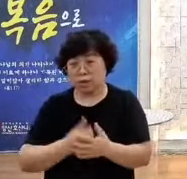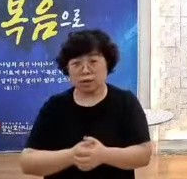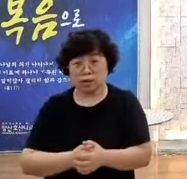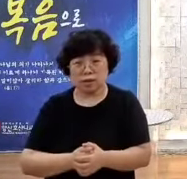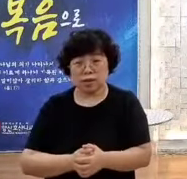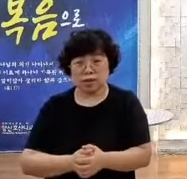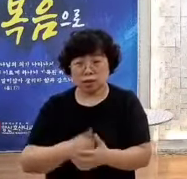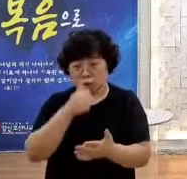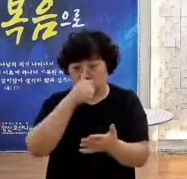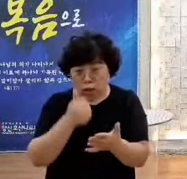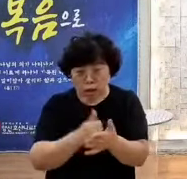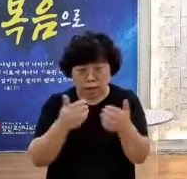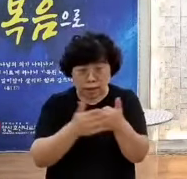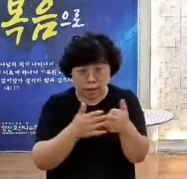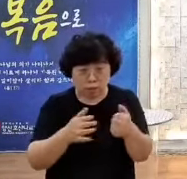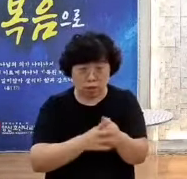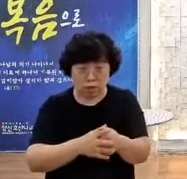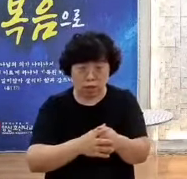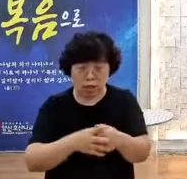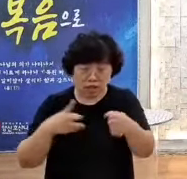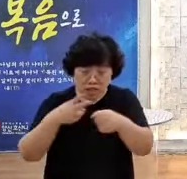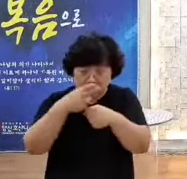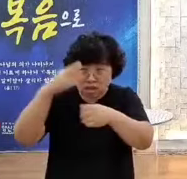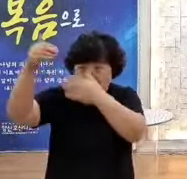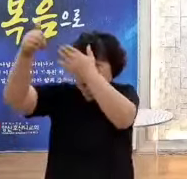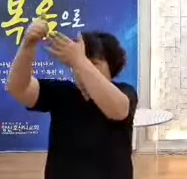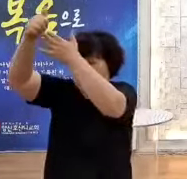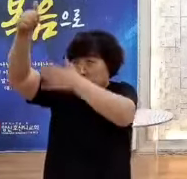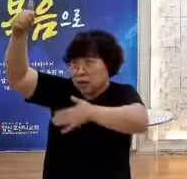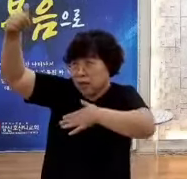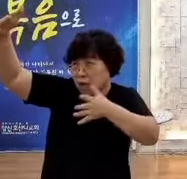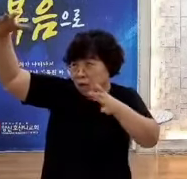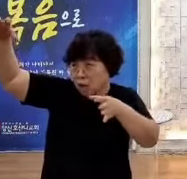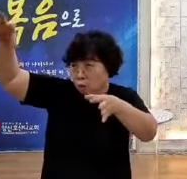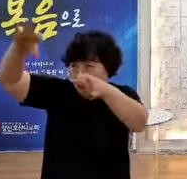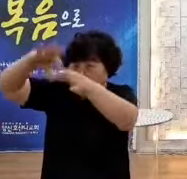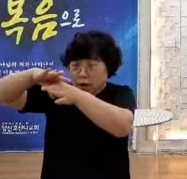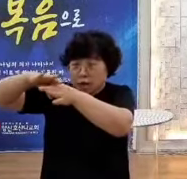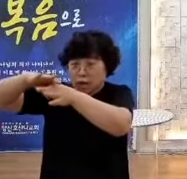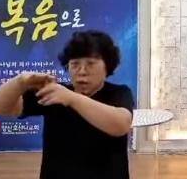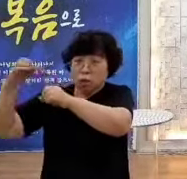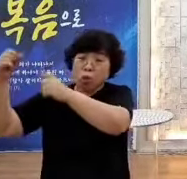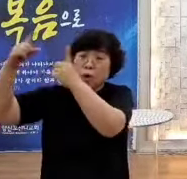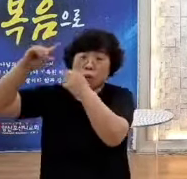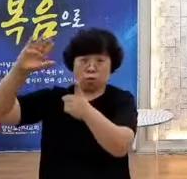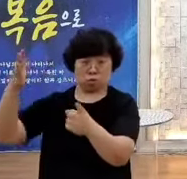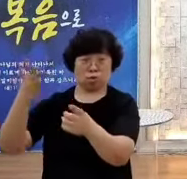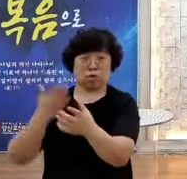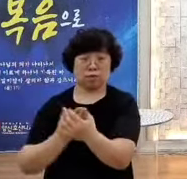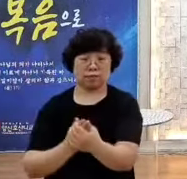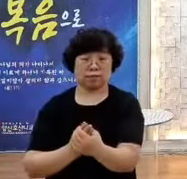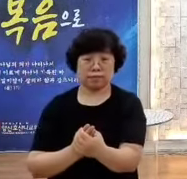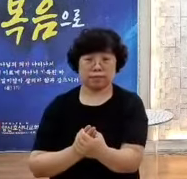죄로 말미암아 단절되었던 그 하나님의 관계가 회복이 되는,